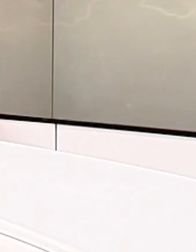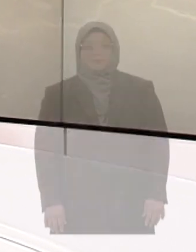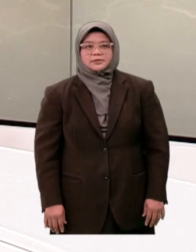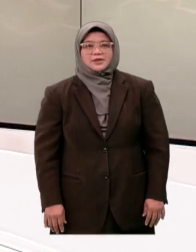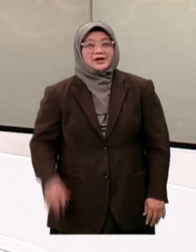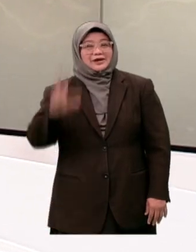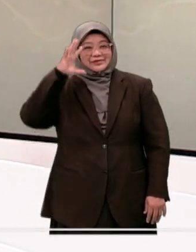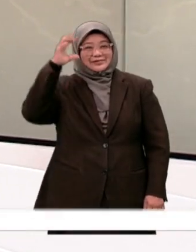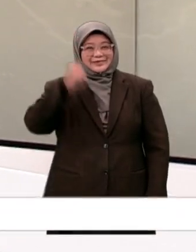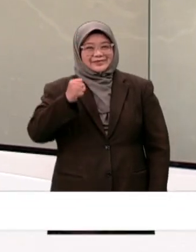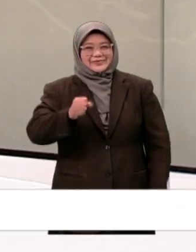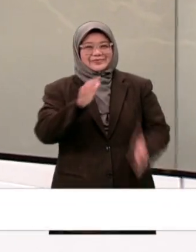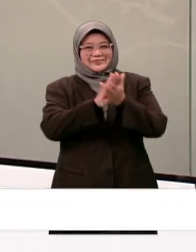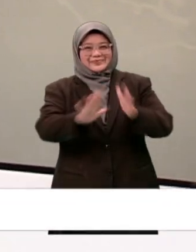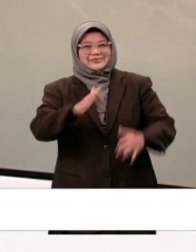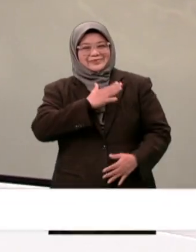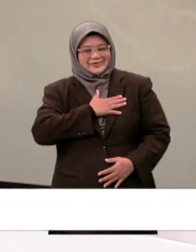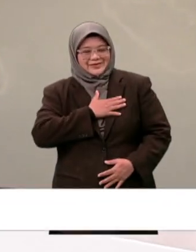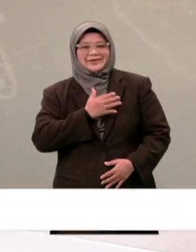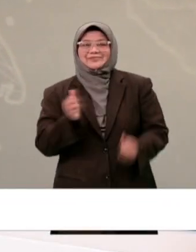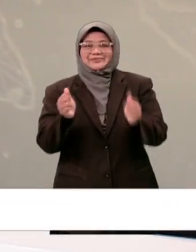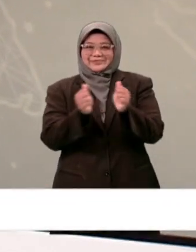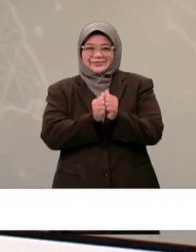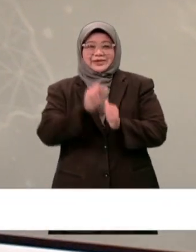Assalamualaikum salam sejahtera